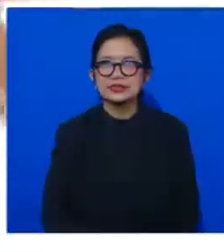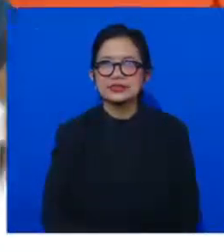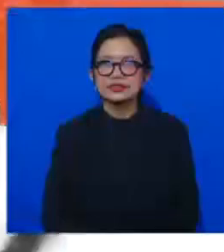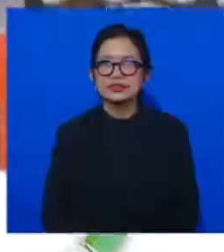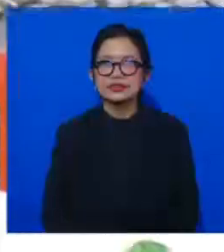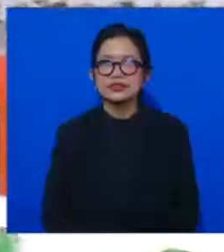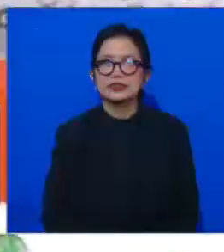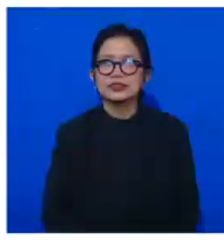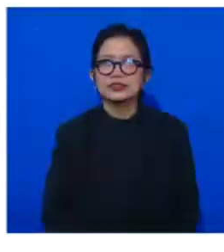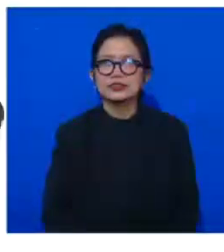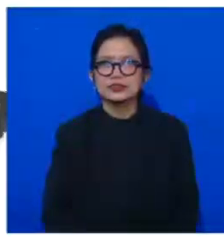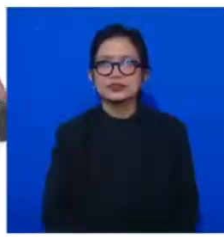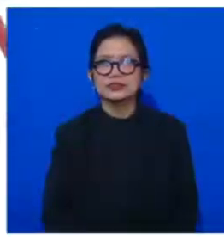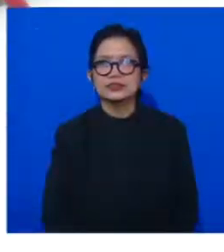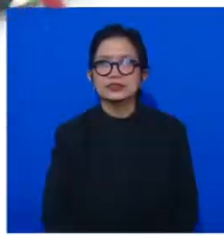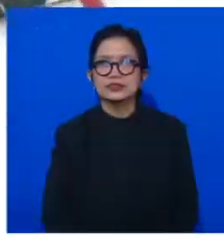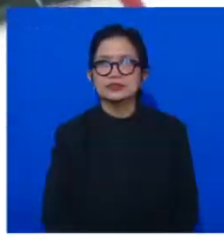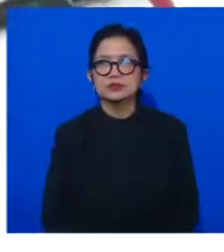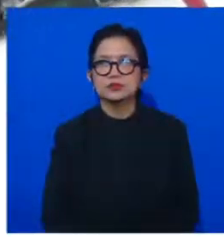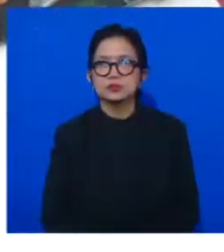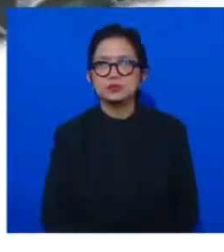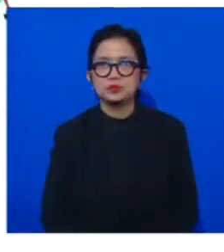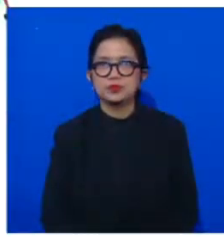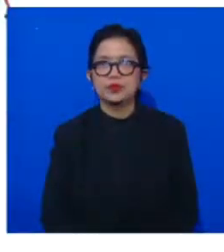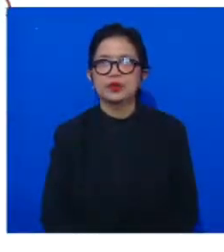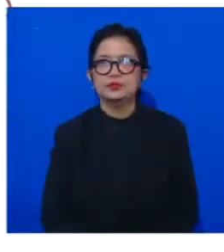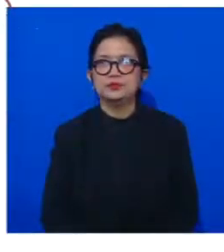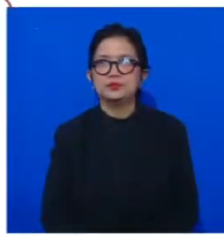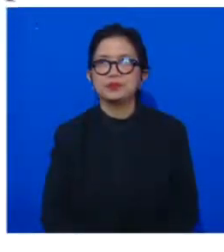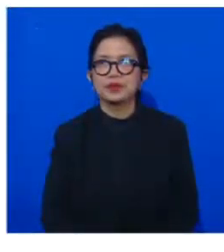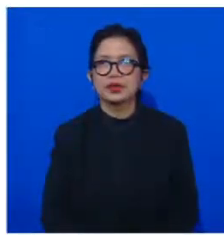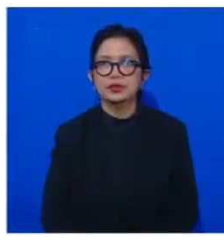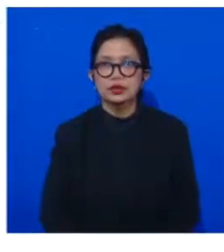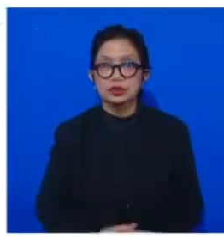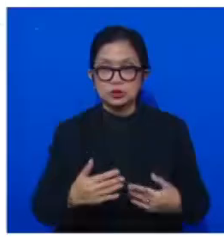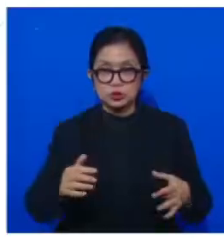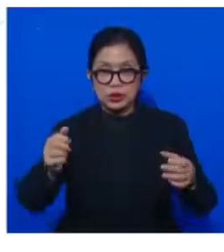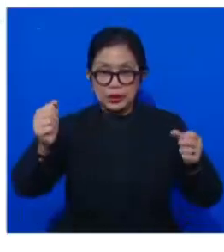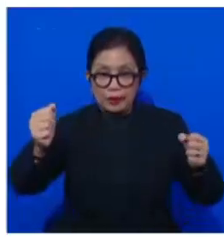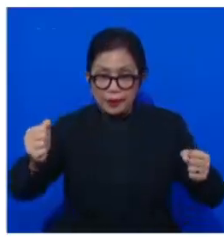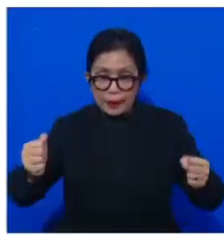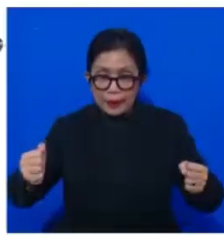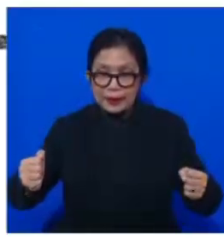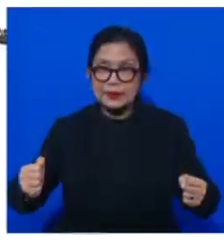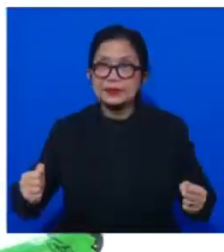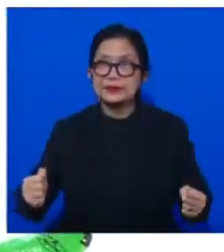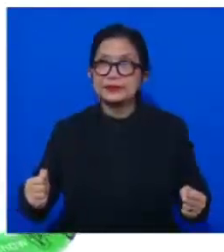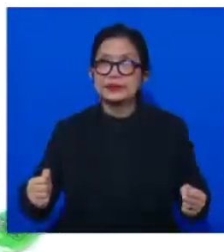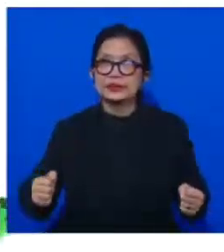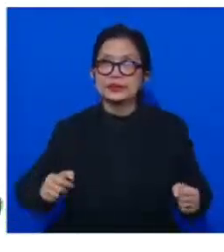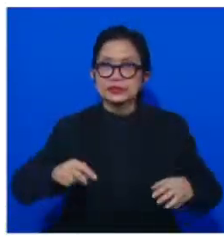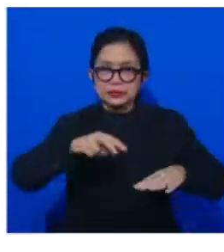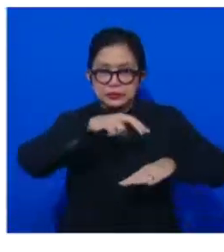Iya. Iya. Bila selesai latihan berjalan di jalanan datar, kita berikutnya belajar meluncur